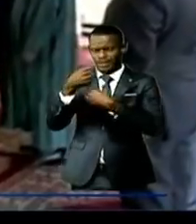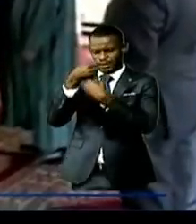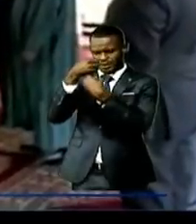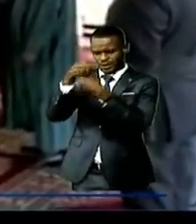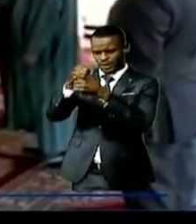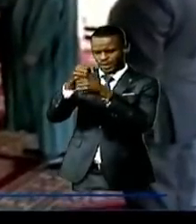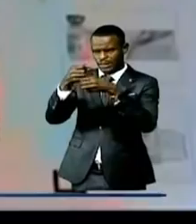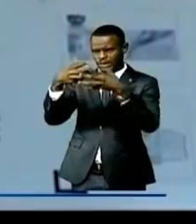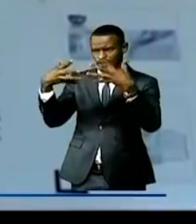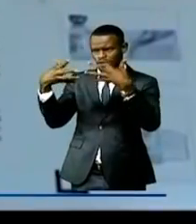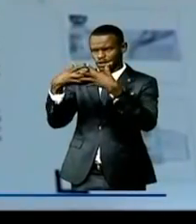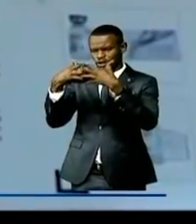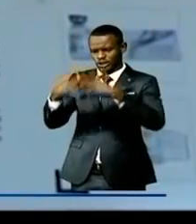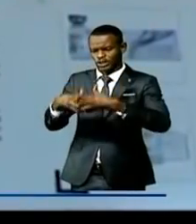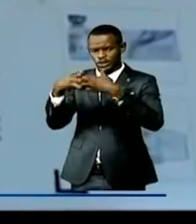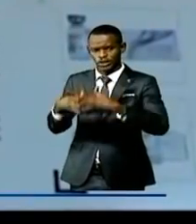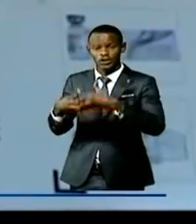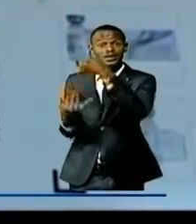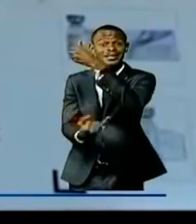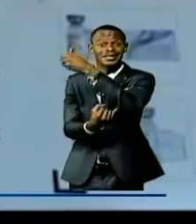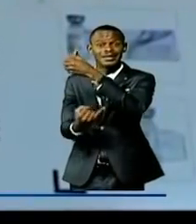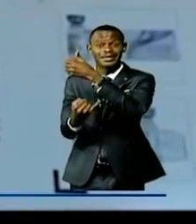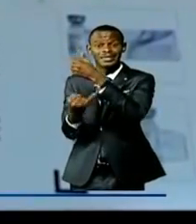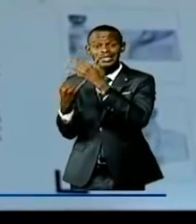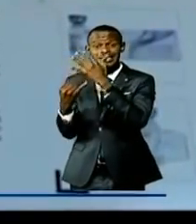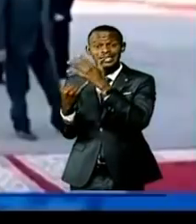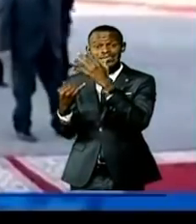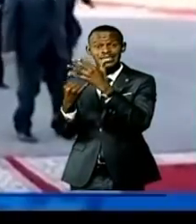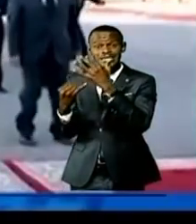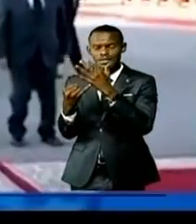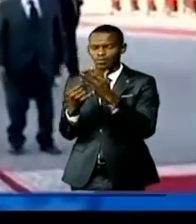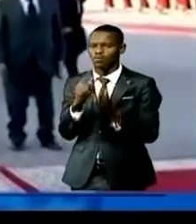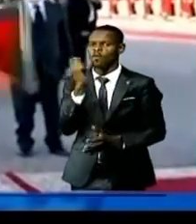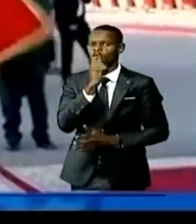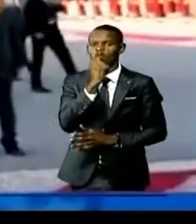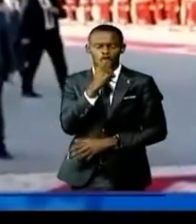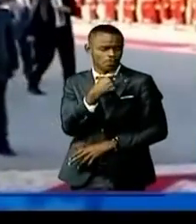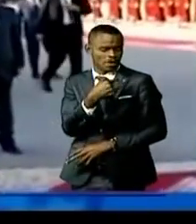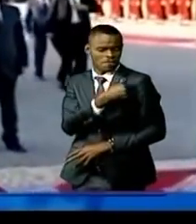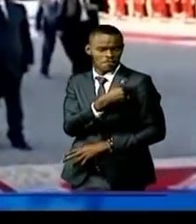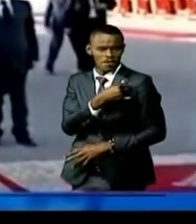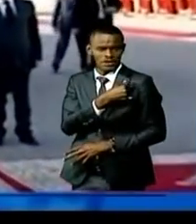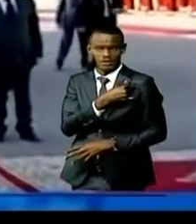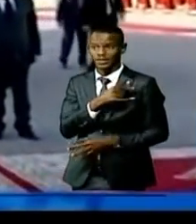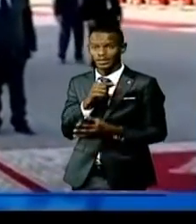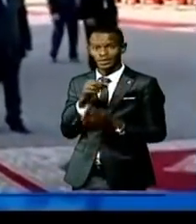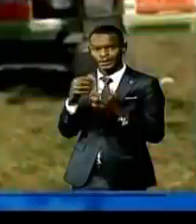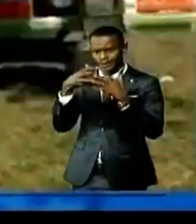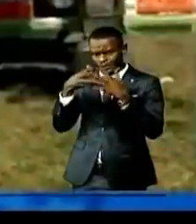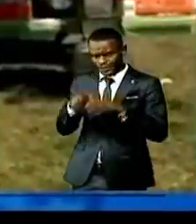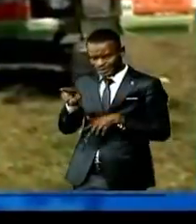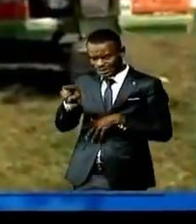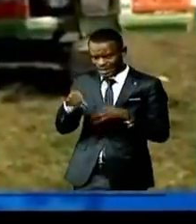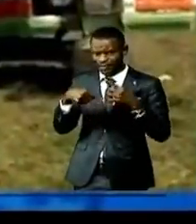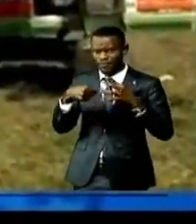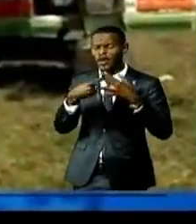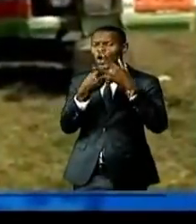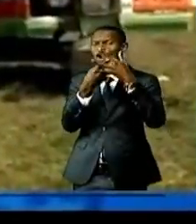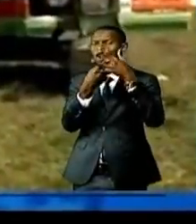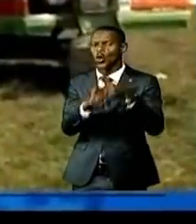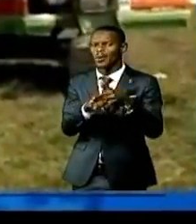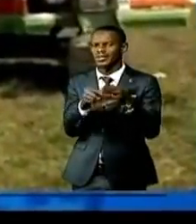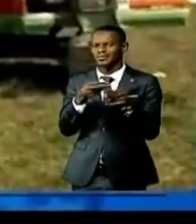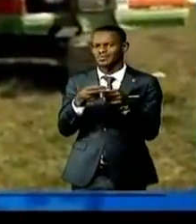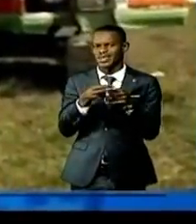démarrer sa production en juillet 2023. L'inauguration du chantier destiné à sa construction a été présidée par le roi du